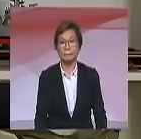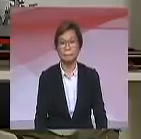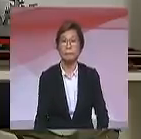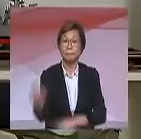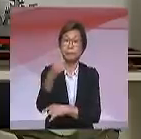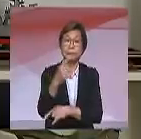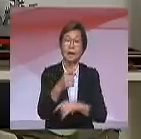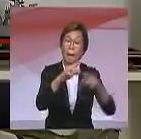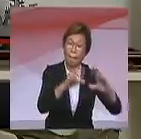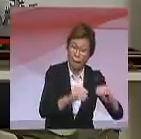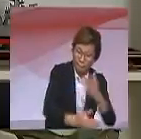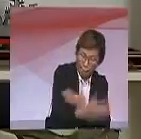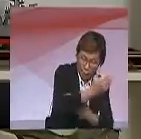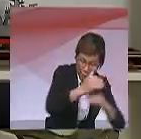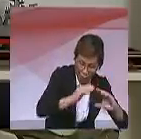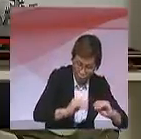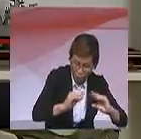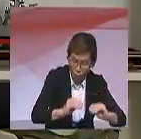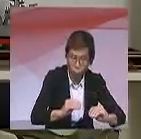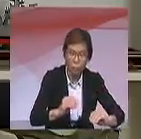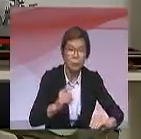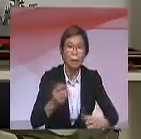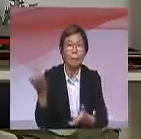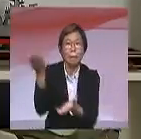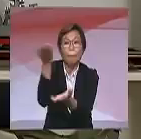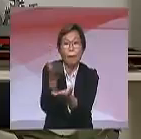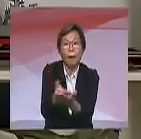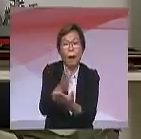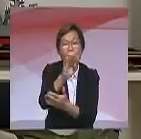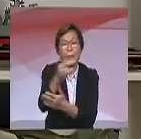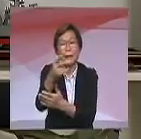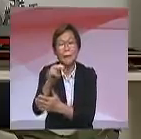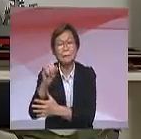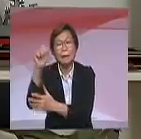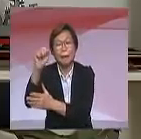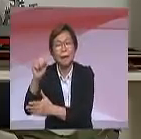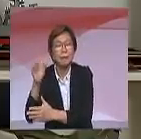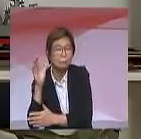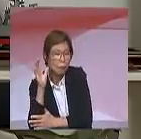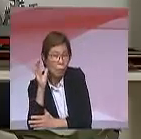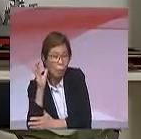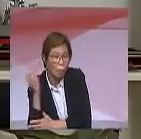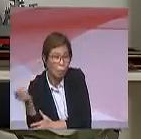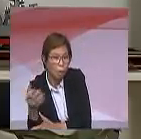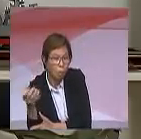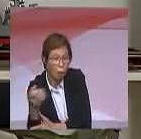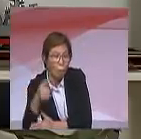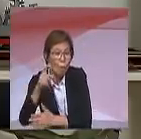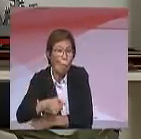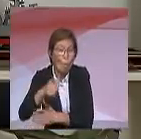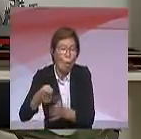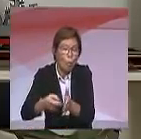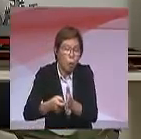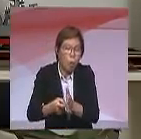Hari ini sidang khas juga mendengar pembentangan daripada MKN Sabah mengenai keperluan untuk